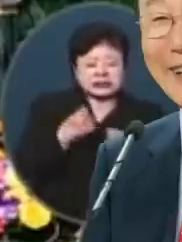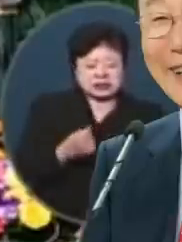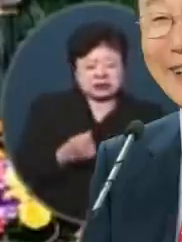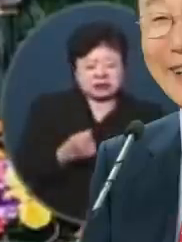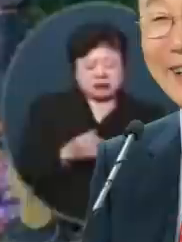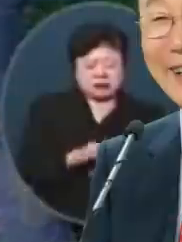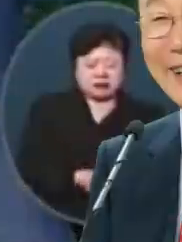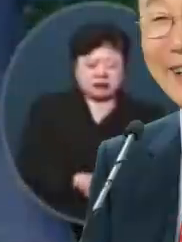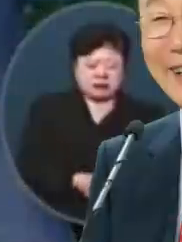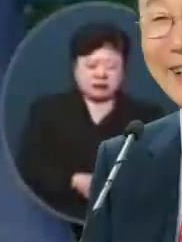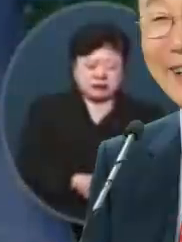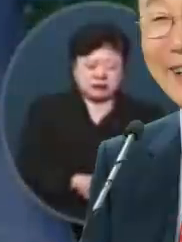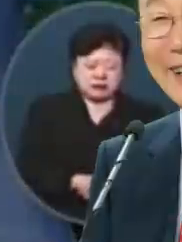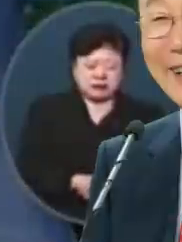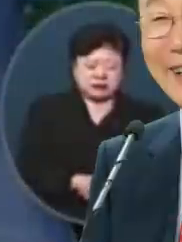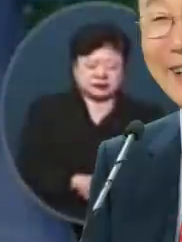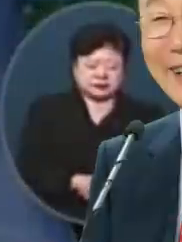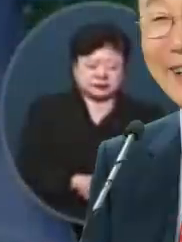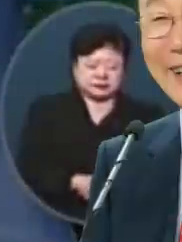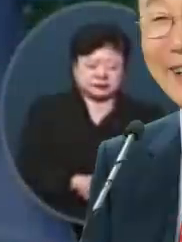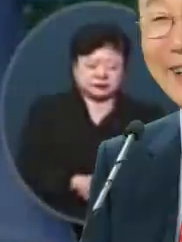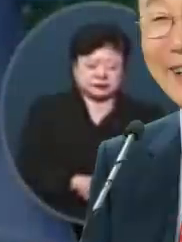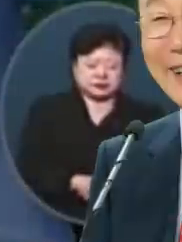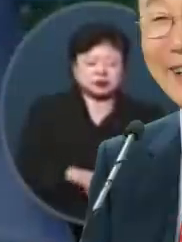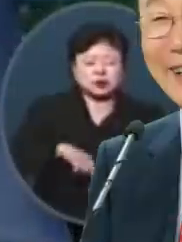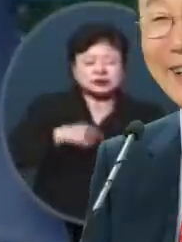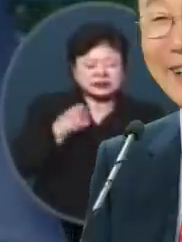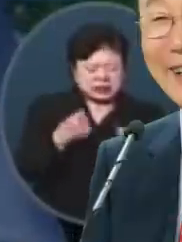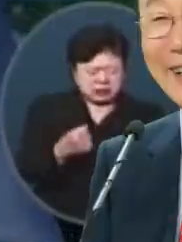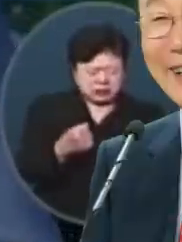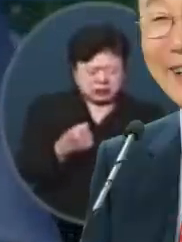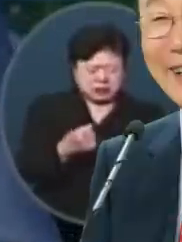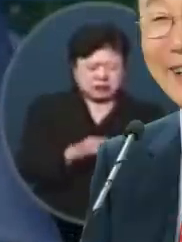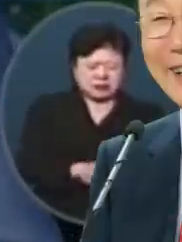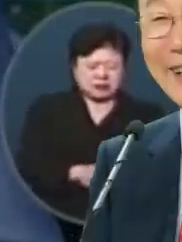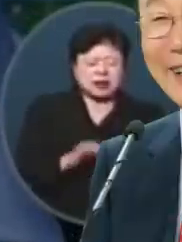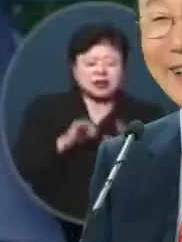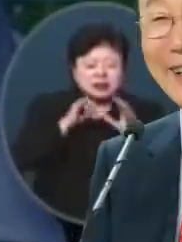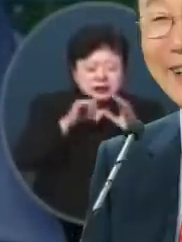남편이 먼저 가든 아내가 먼저 가든 이 세상에